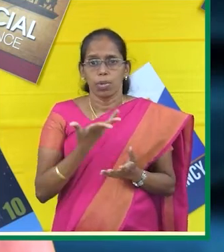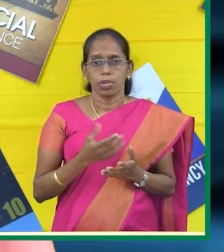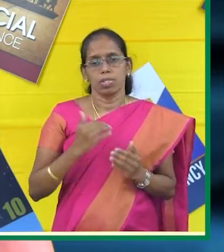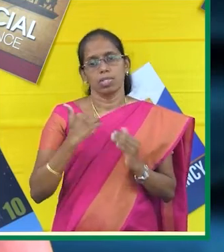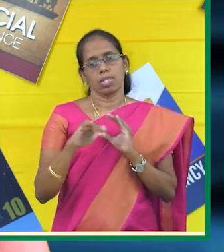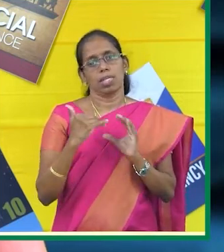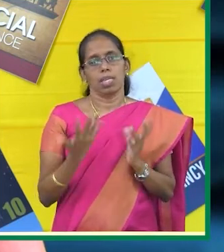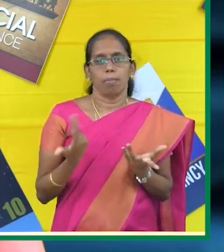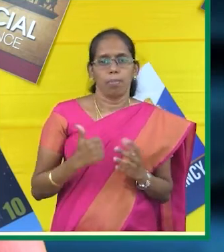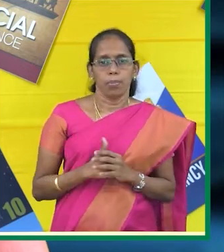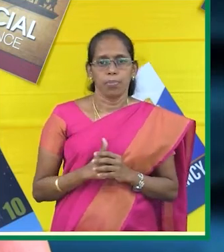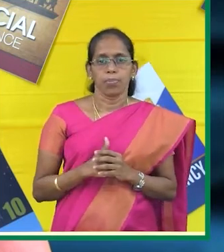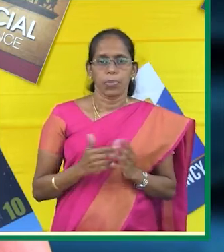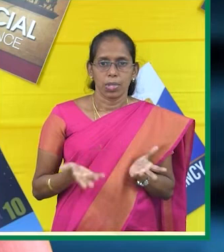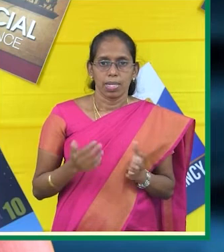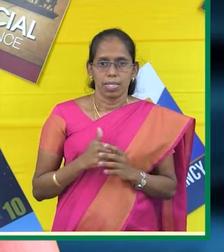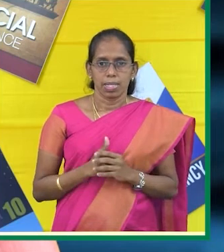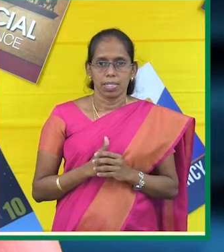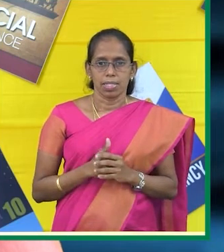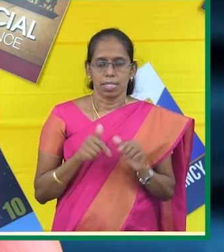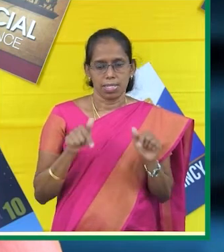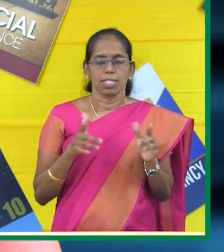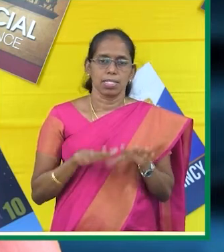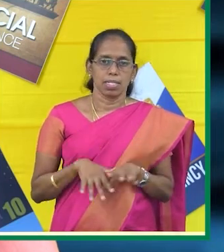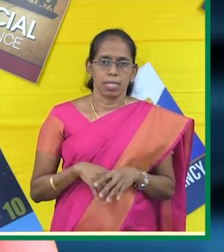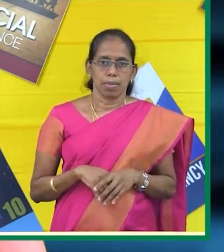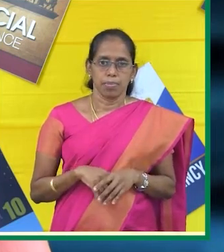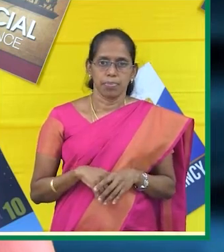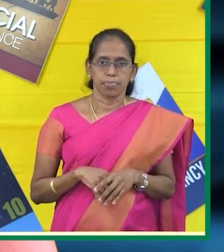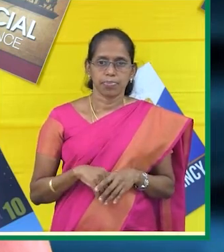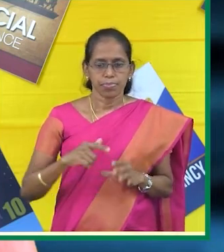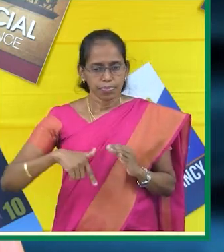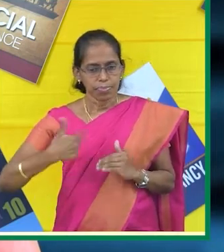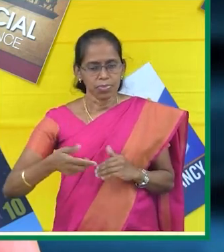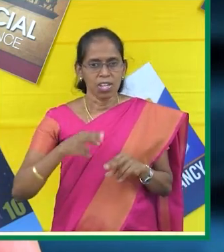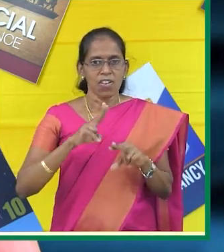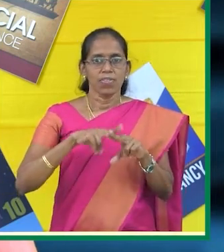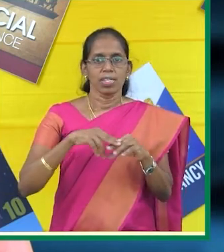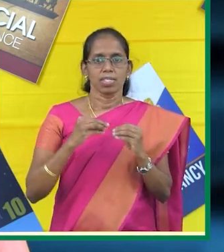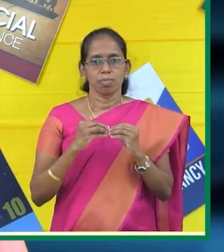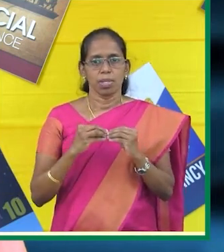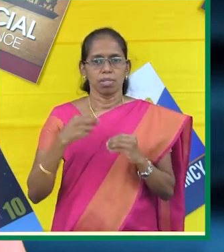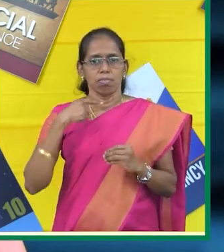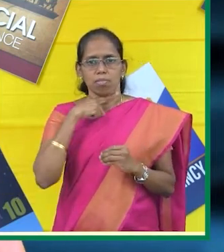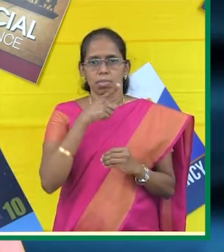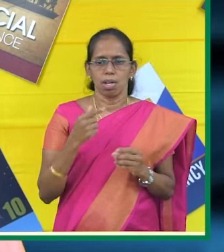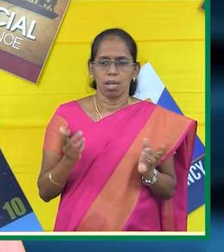send them. So such is the state. அடுத்ததாக ஃப்ரான்சிஸ் பெனட் காலை பொழுது எல்லாம் எல்லா வேலைகளையும்